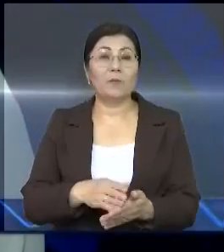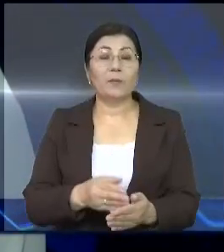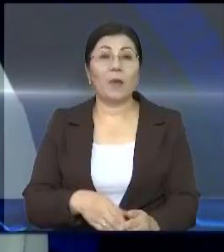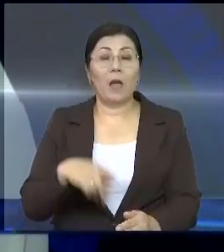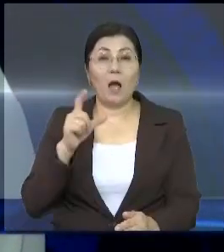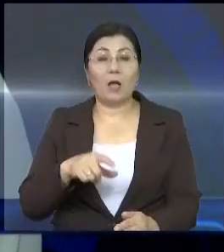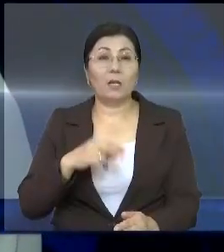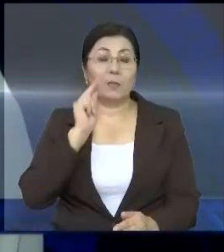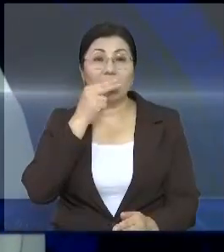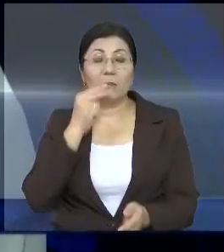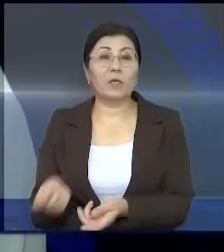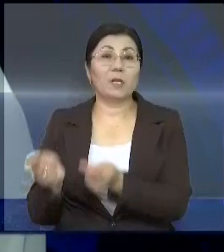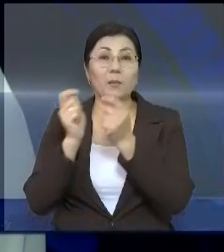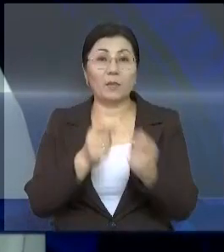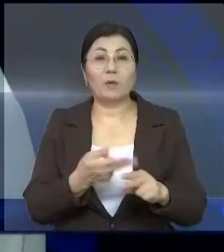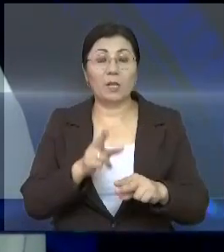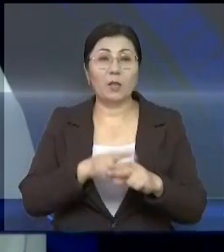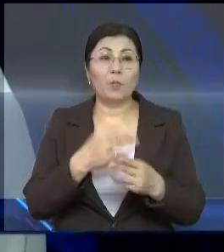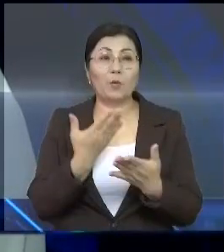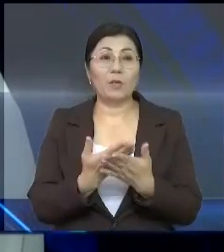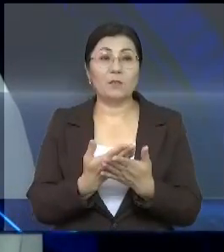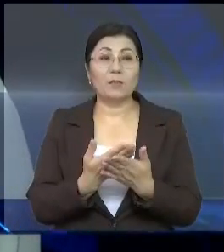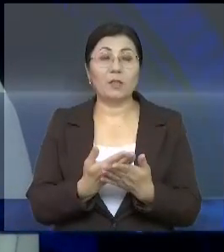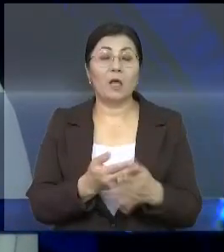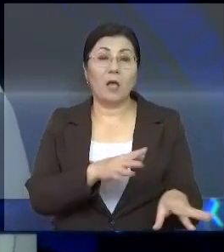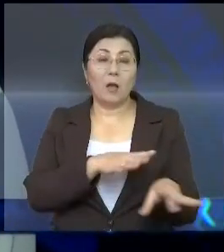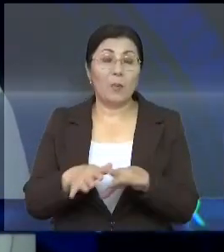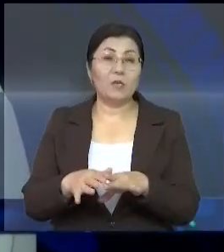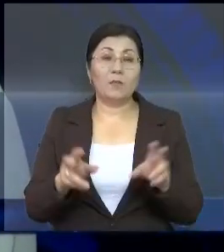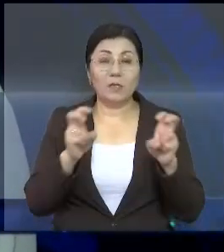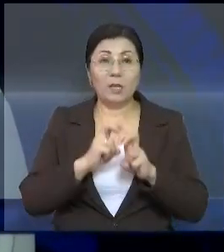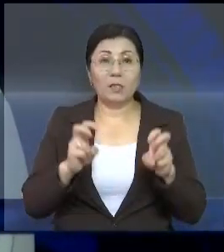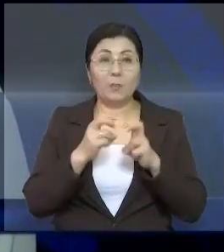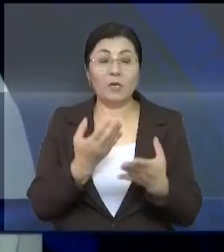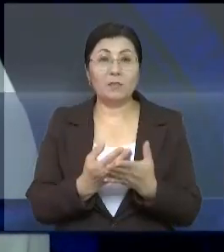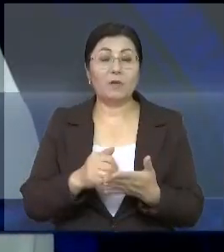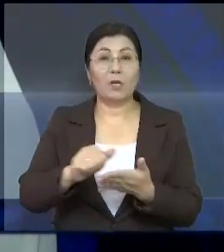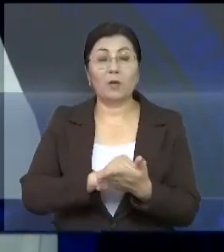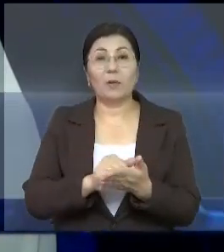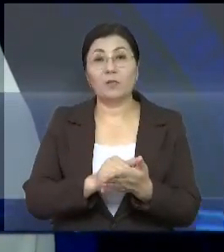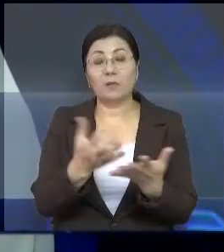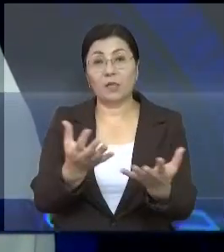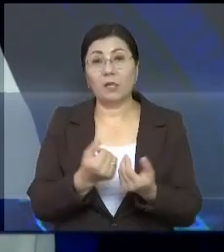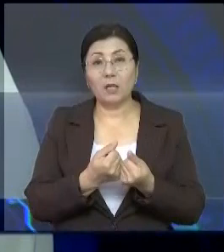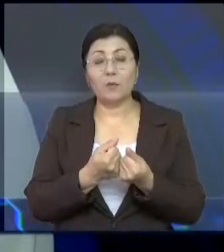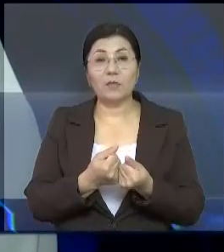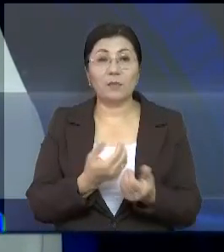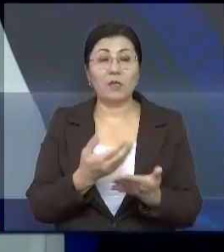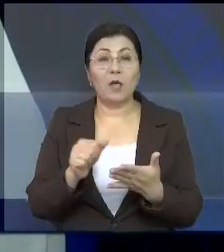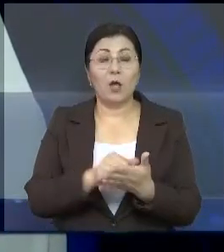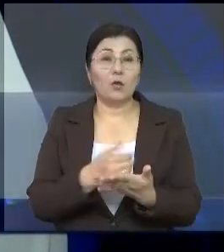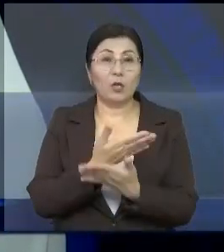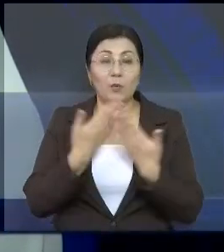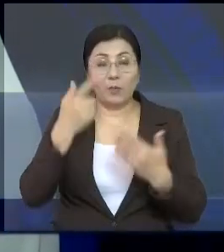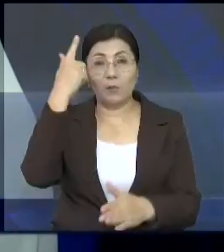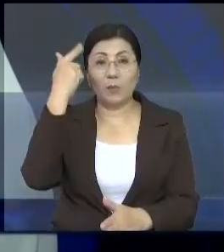Шымкенттен осында алып келген. Қазір ол іс Шымкентте қаралып жатыр. Құлдықтағы жандардың құжаттарын тартып алатынын немесе оларда мүлде құжат